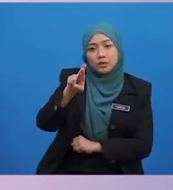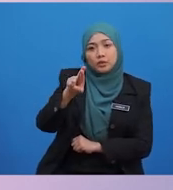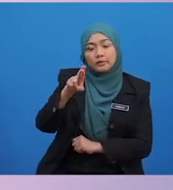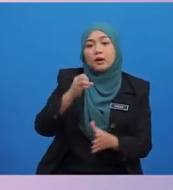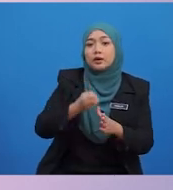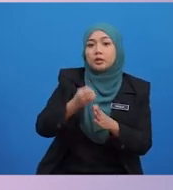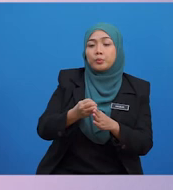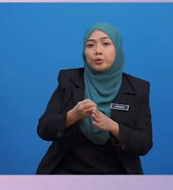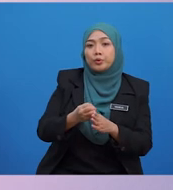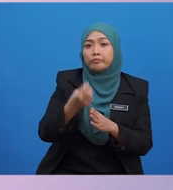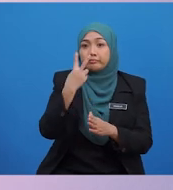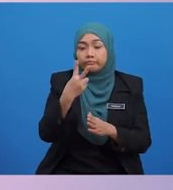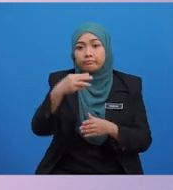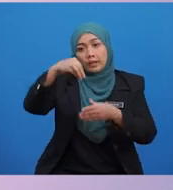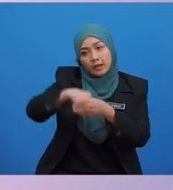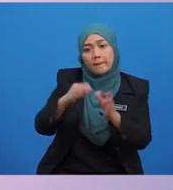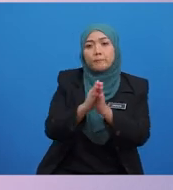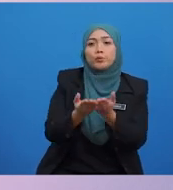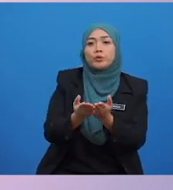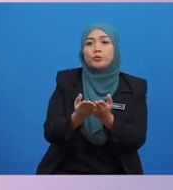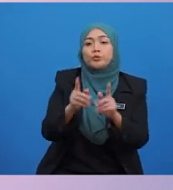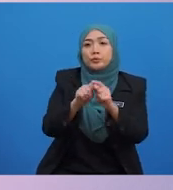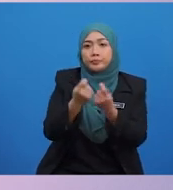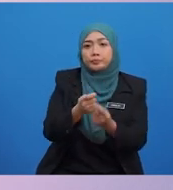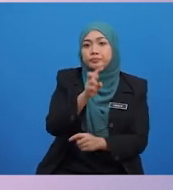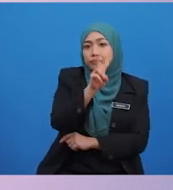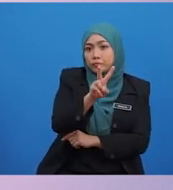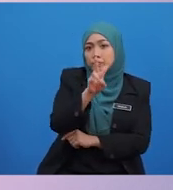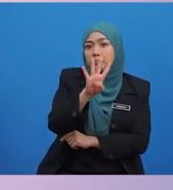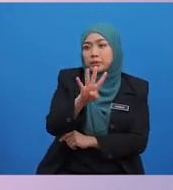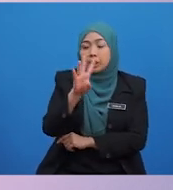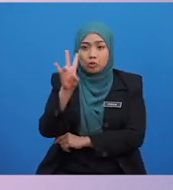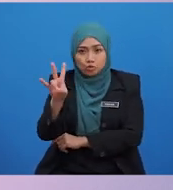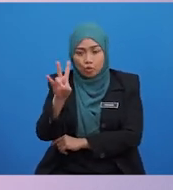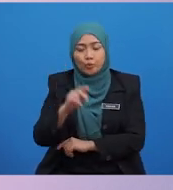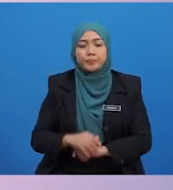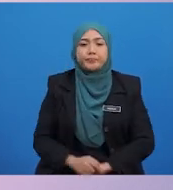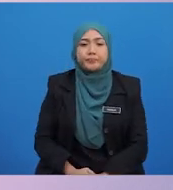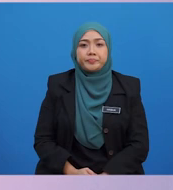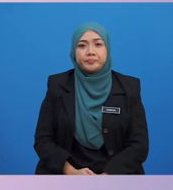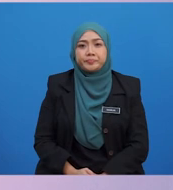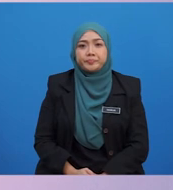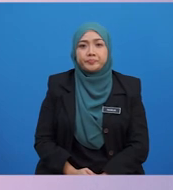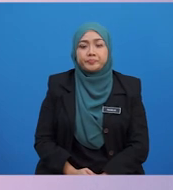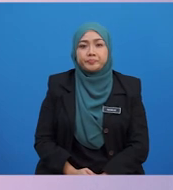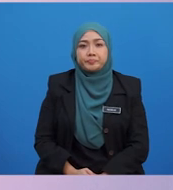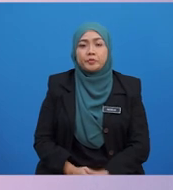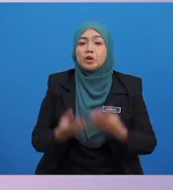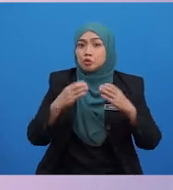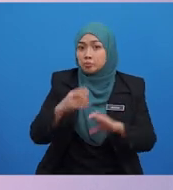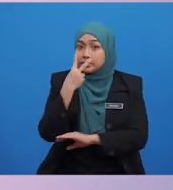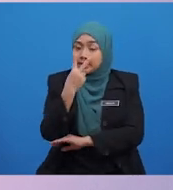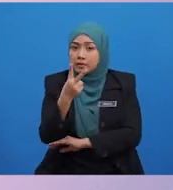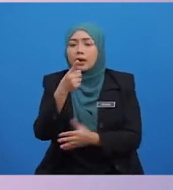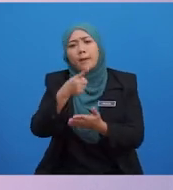pautan yang dipenuhi dalam buku teks pada halaman 247 Cuba